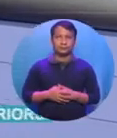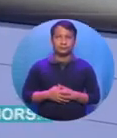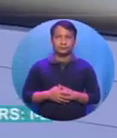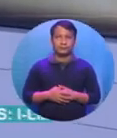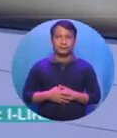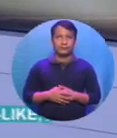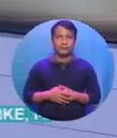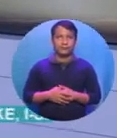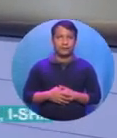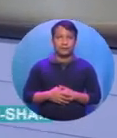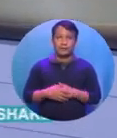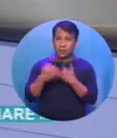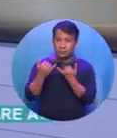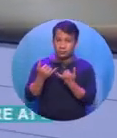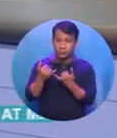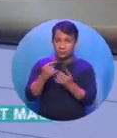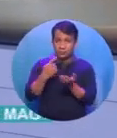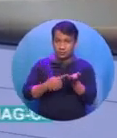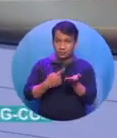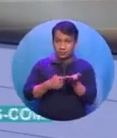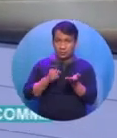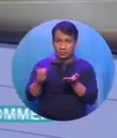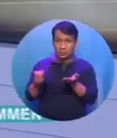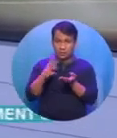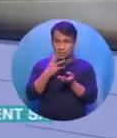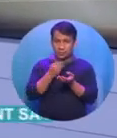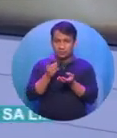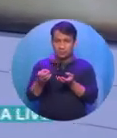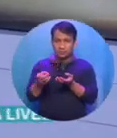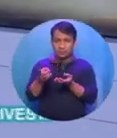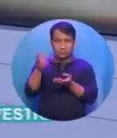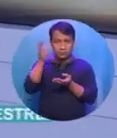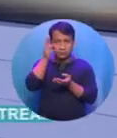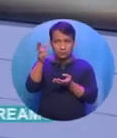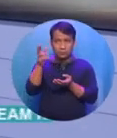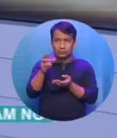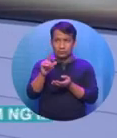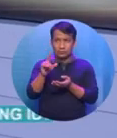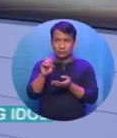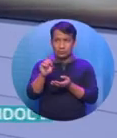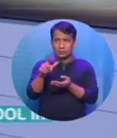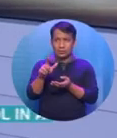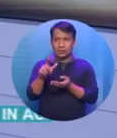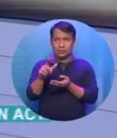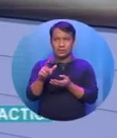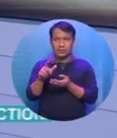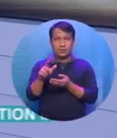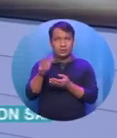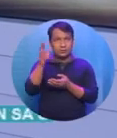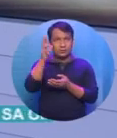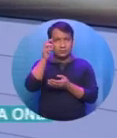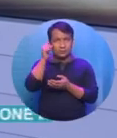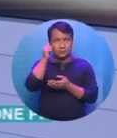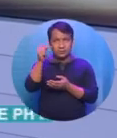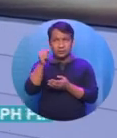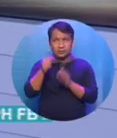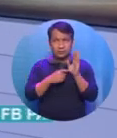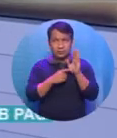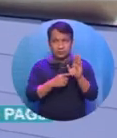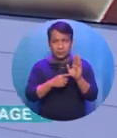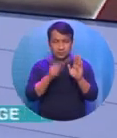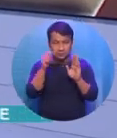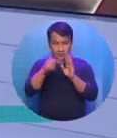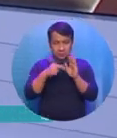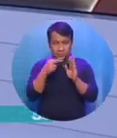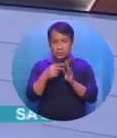At sa puntong ito, makakausap po natin si Mr. Rodel Cisneros. Okay, nakita yung video